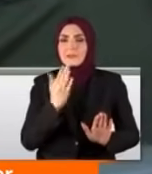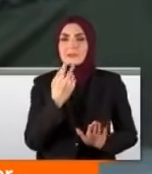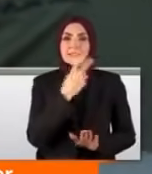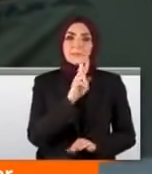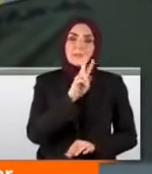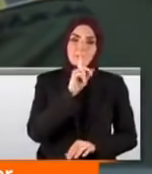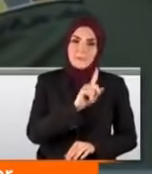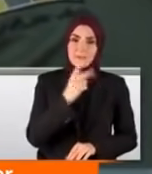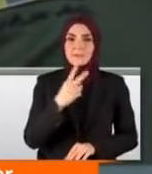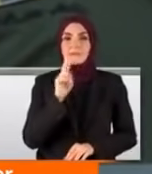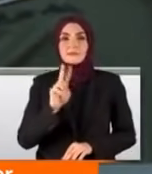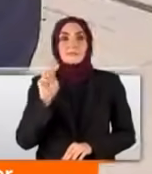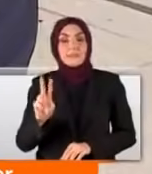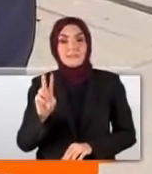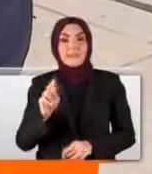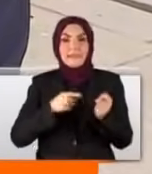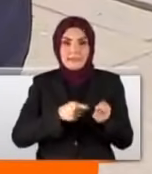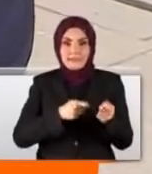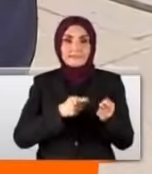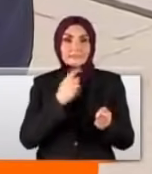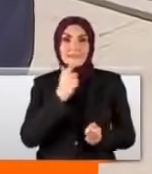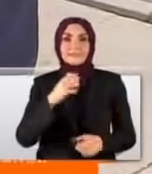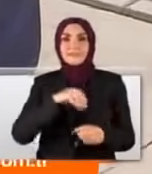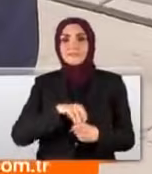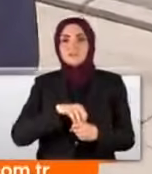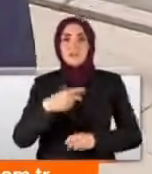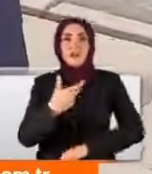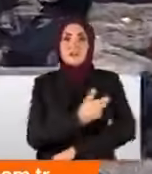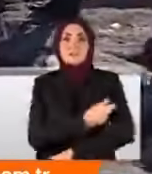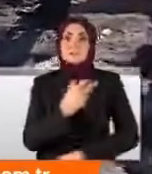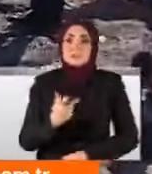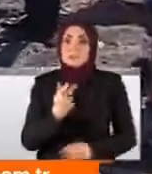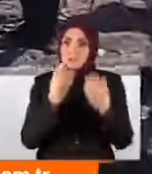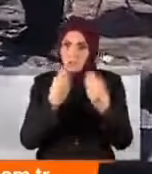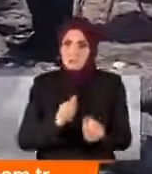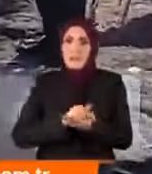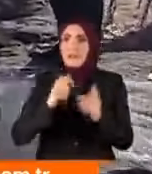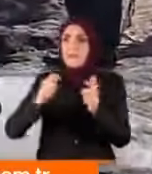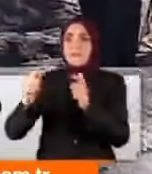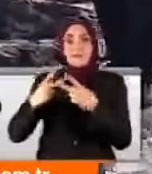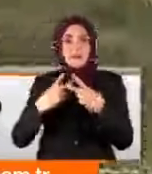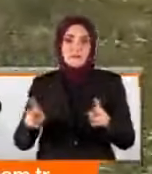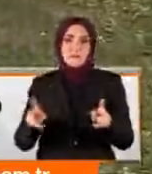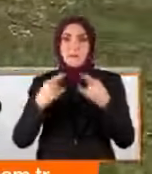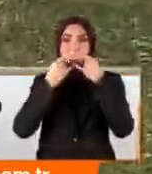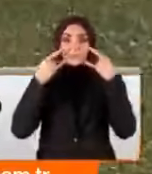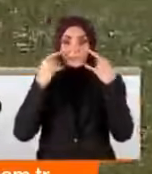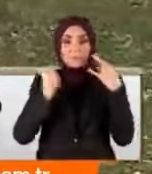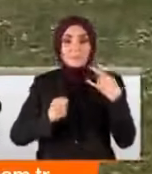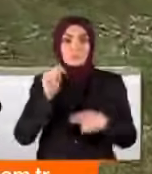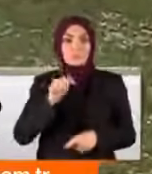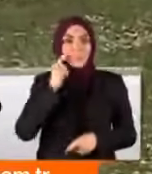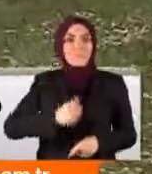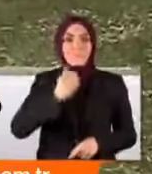2021-2022 eğitim öğretim yılı ile ilgili. Aşılanma hızlansın, her yer açılsın. Maske zorunluluğu da kabinenin gündeminde